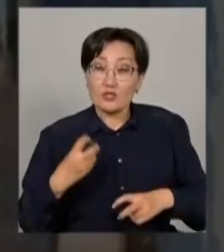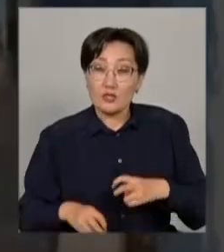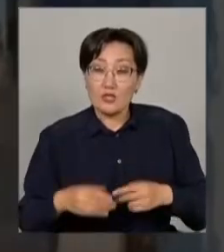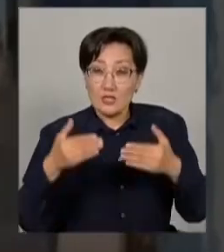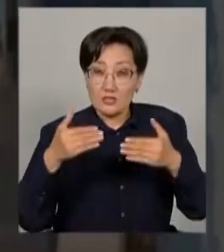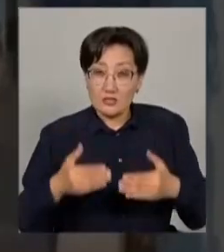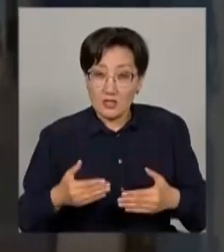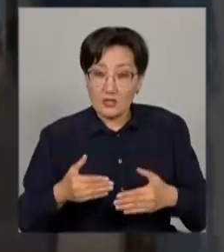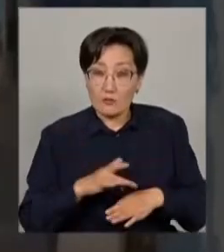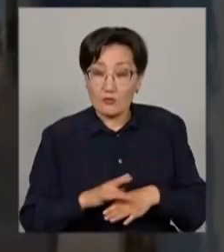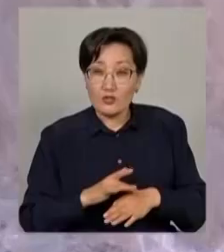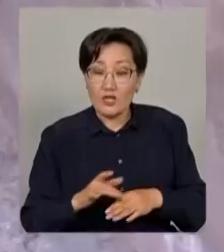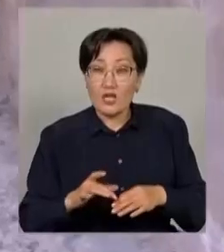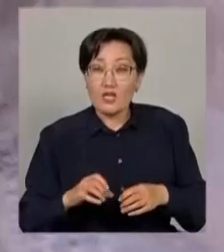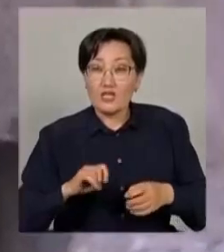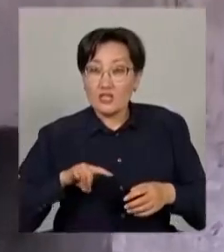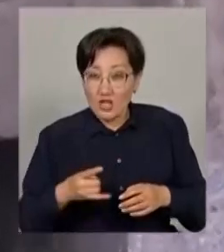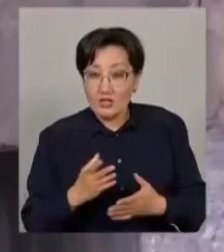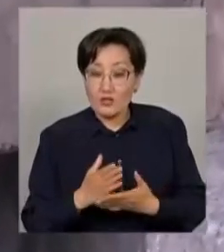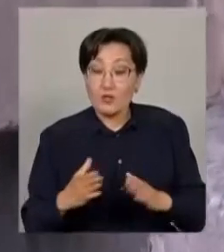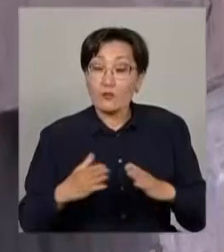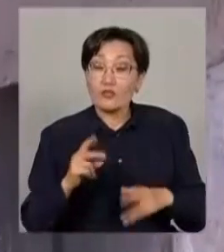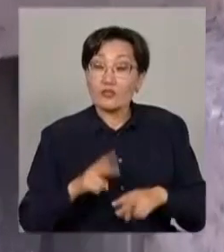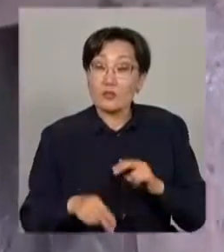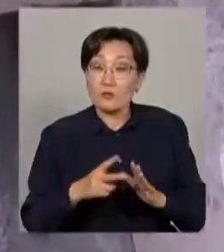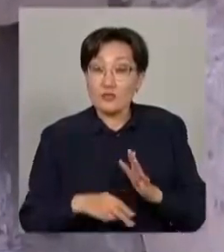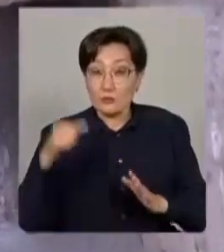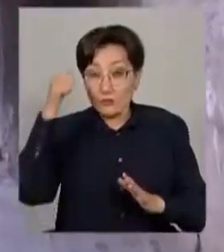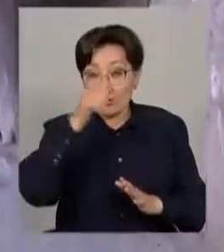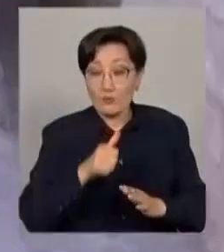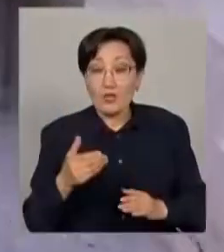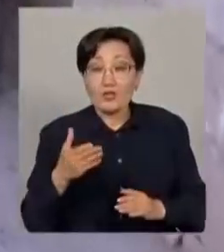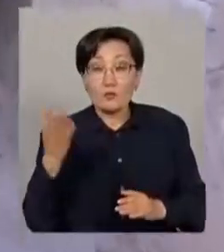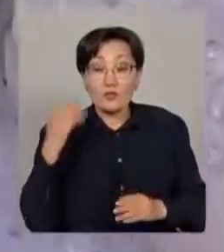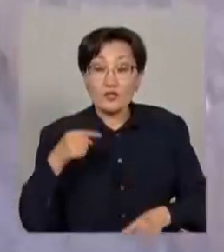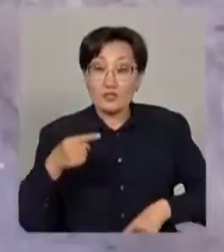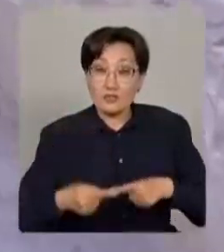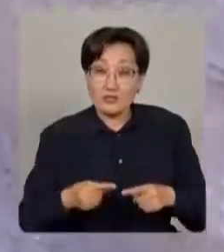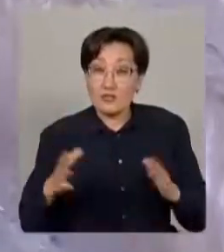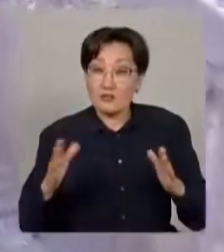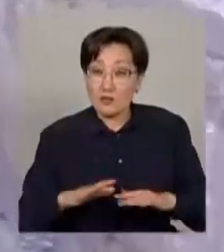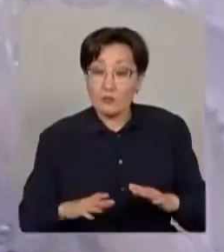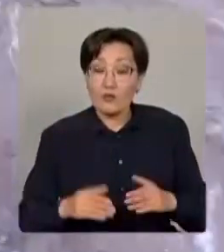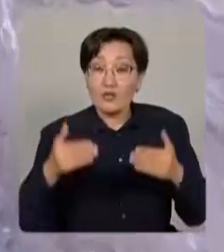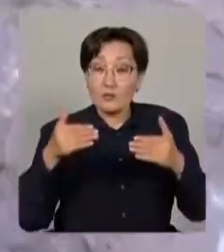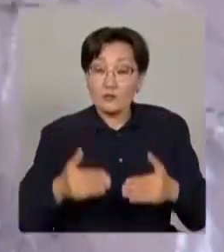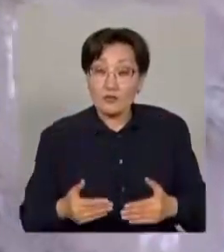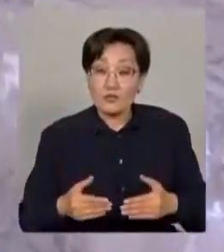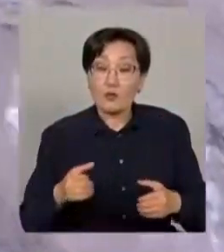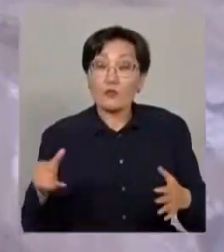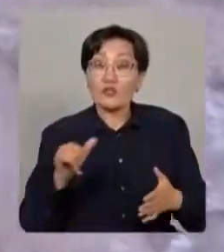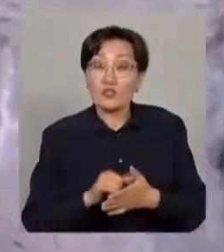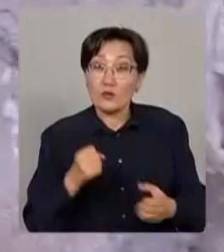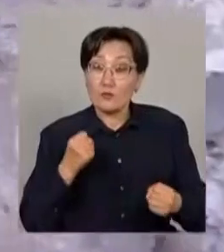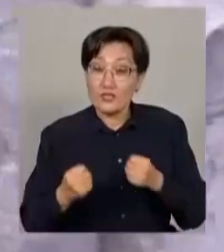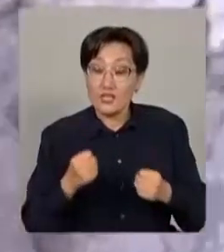полые, дыры в кругом. Чтобы дом, построенный в 70-х годах прошлого столетия, не развалился, снаружи установили подпоры. Но, как